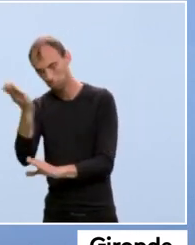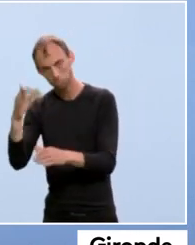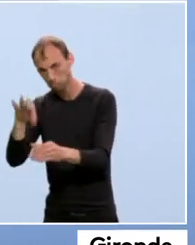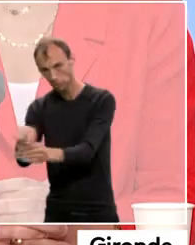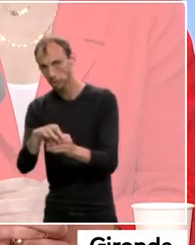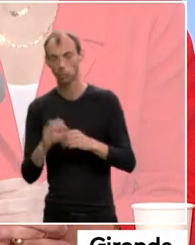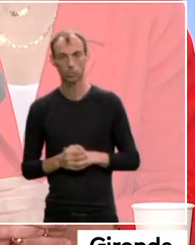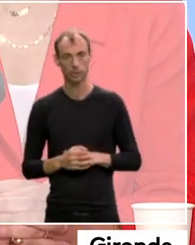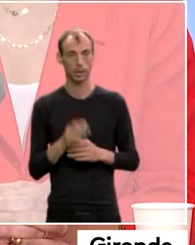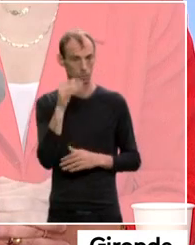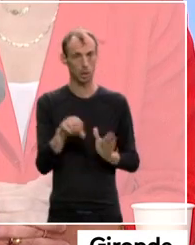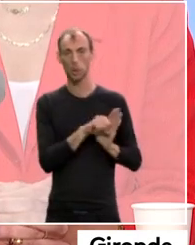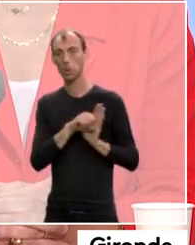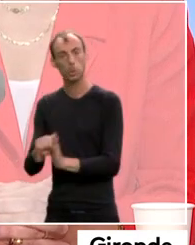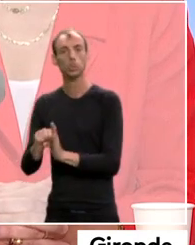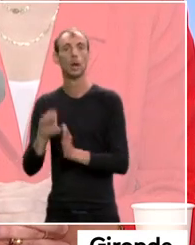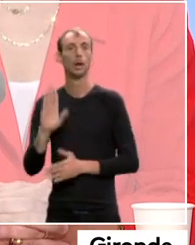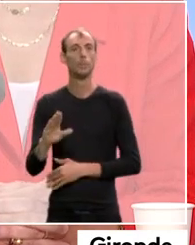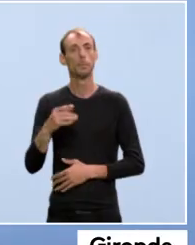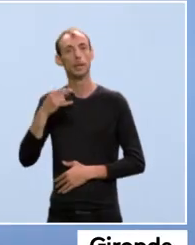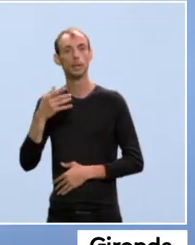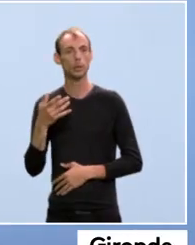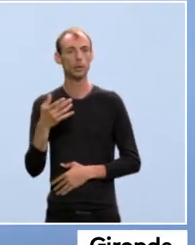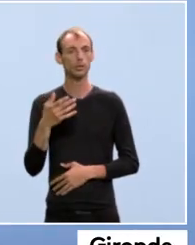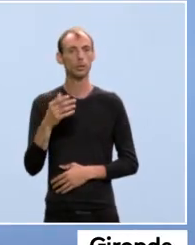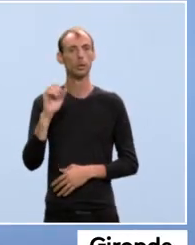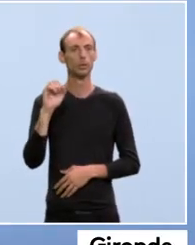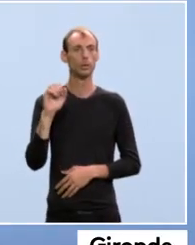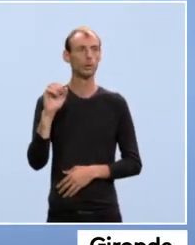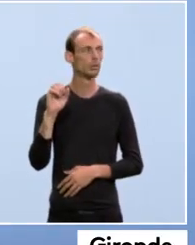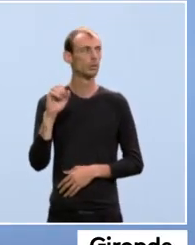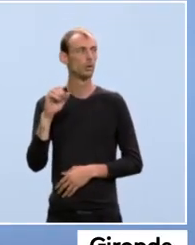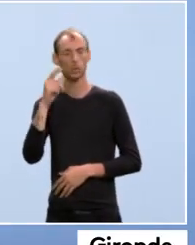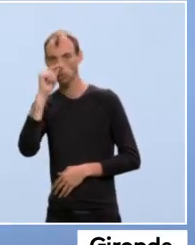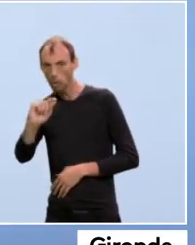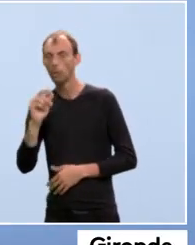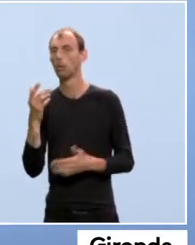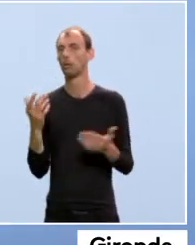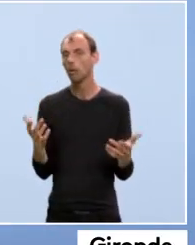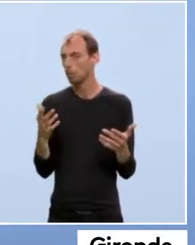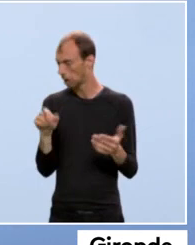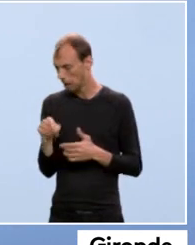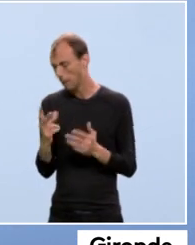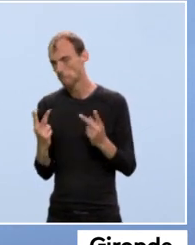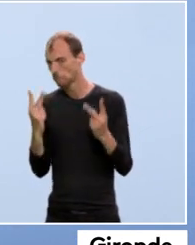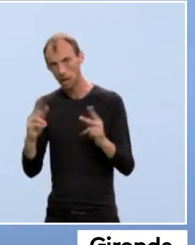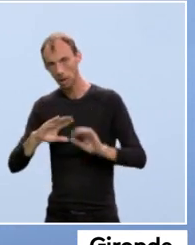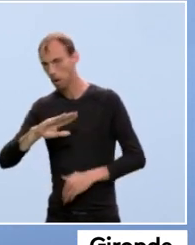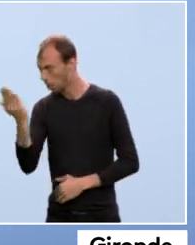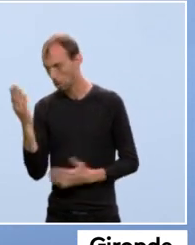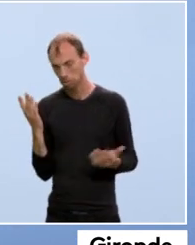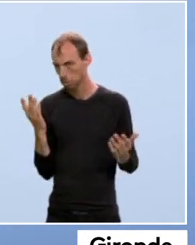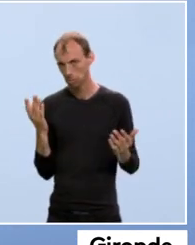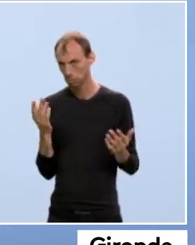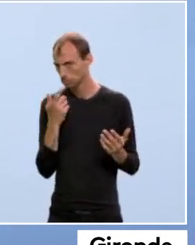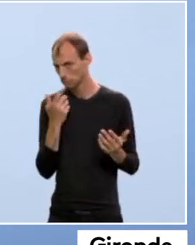la droite gaulliste que je représente ici avec des valeurs seront apporteront une autre voie différente de celle